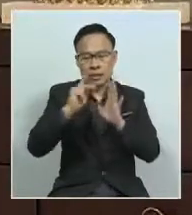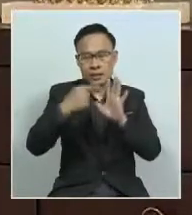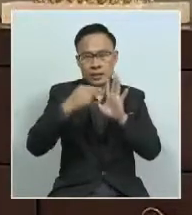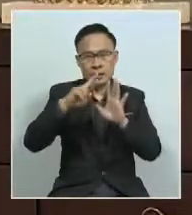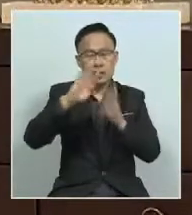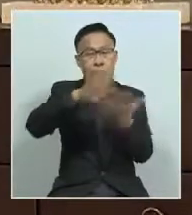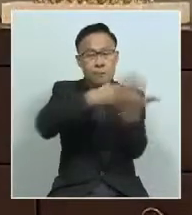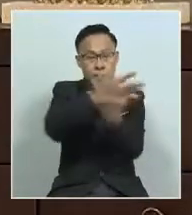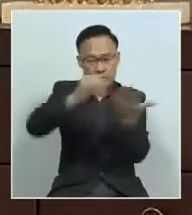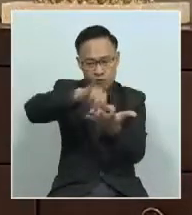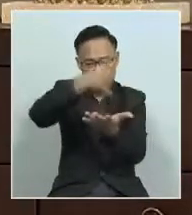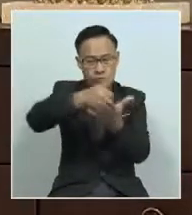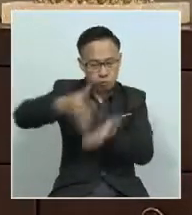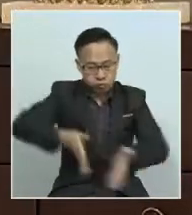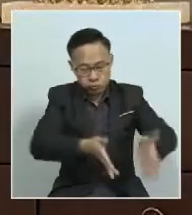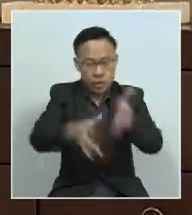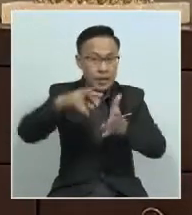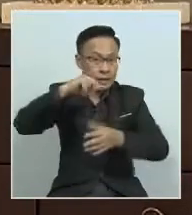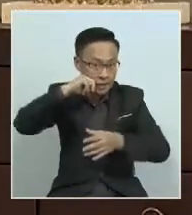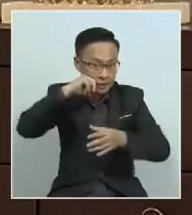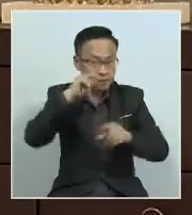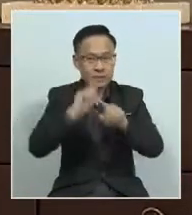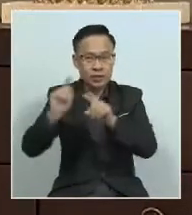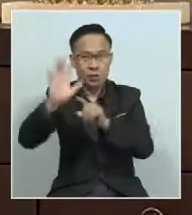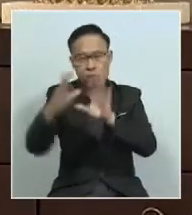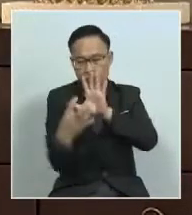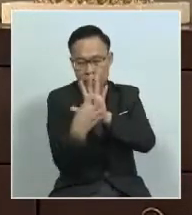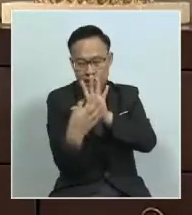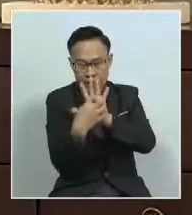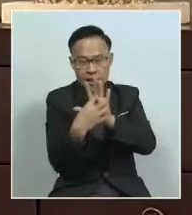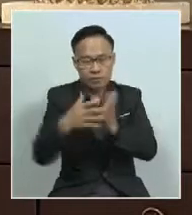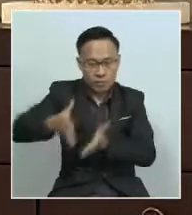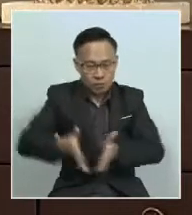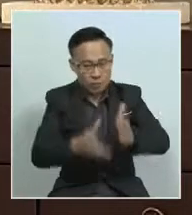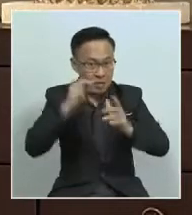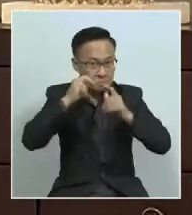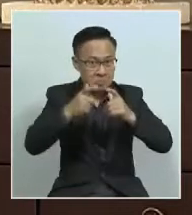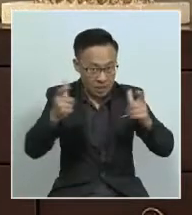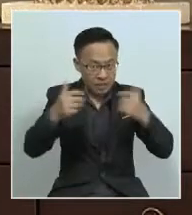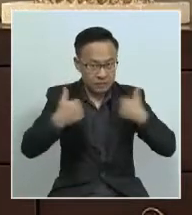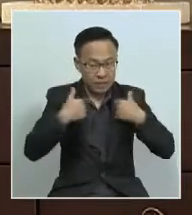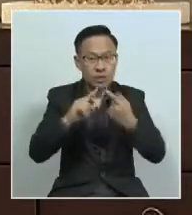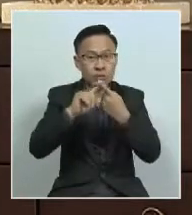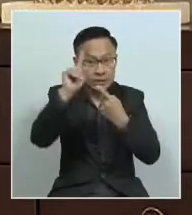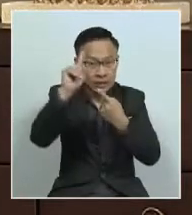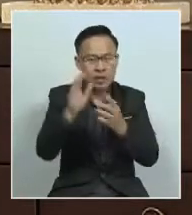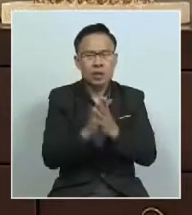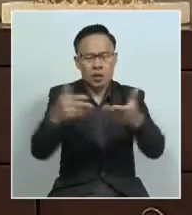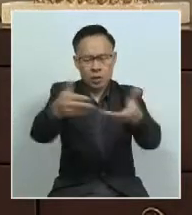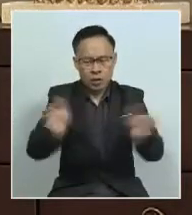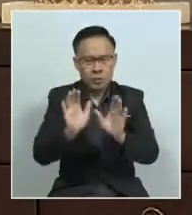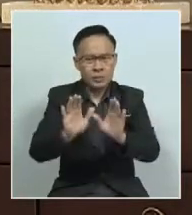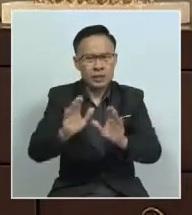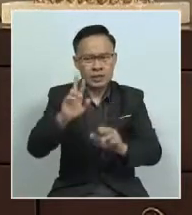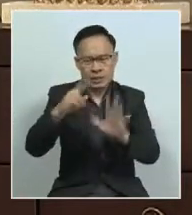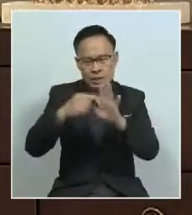ฟื้นฟูแหล่งน้ำที่สำคัญของภาคกลางเป็นแหล่งน้ำขนาดใหญ่ด้วยนะคะก็คือเรื่องของการฟื้นฟูบึงราชนกจังหวัด